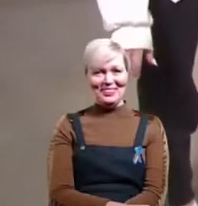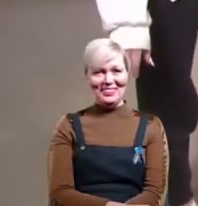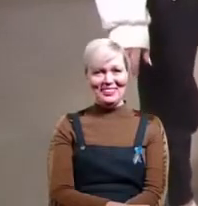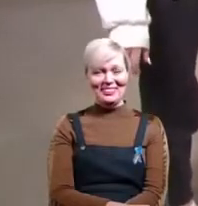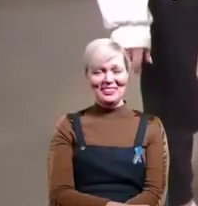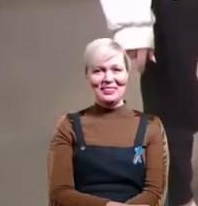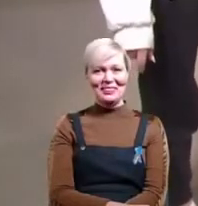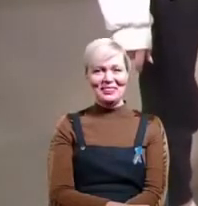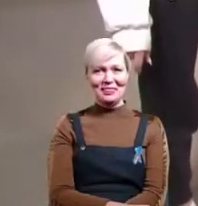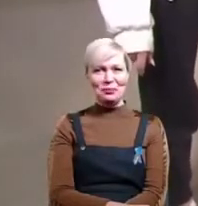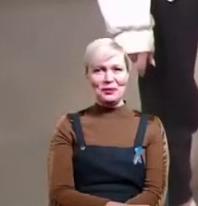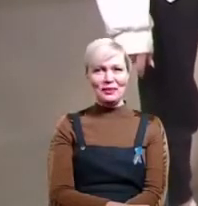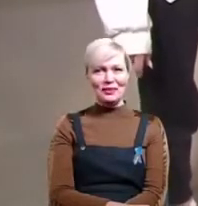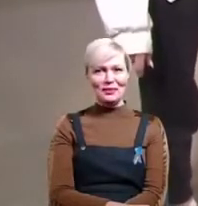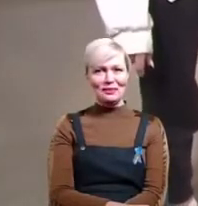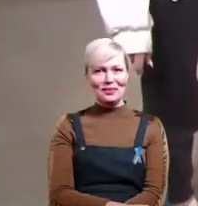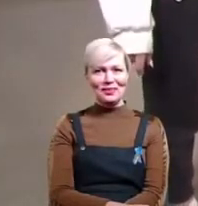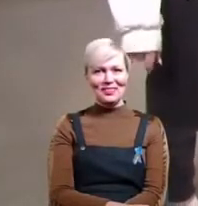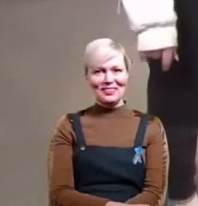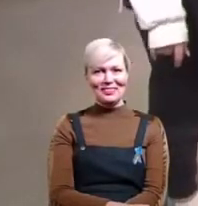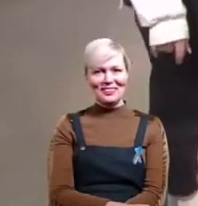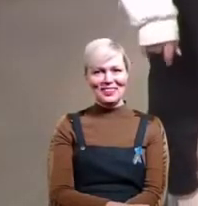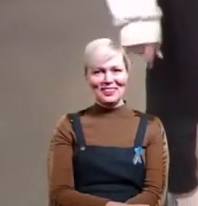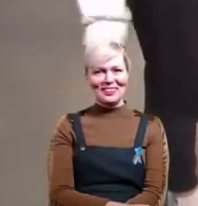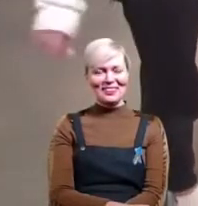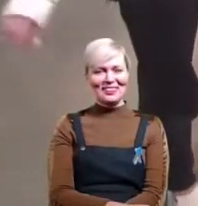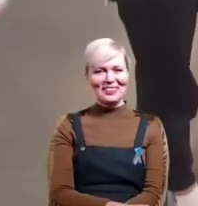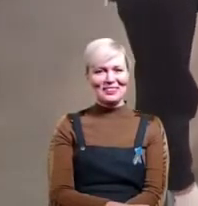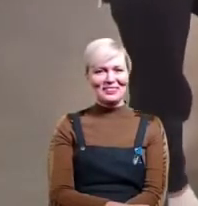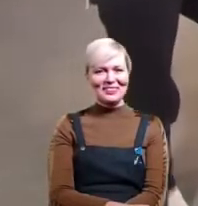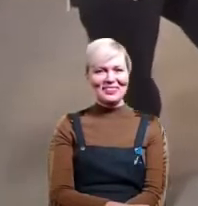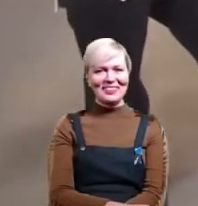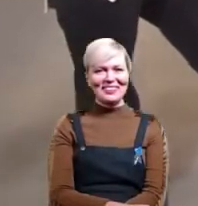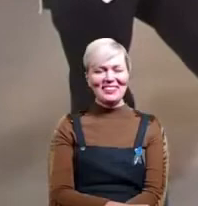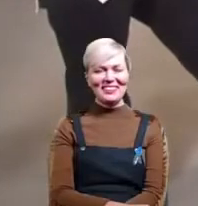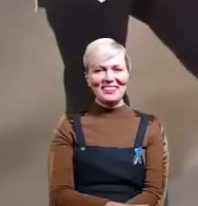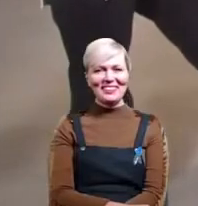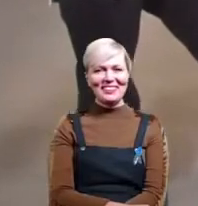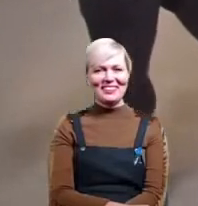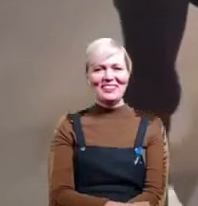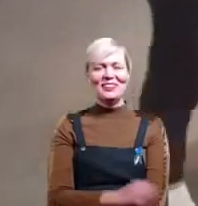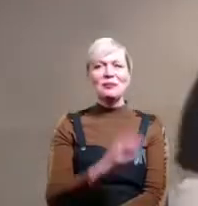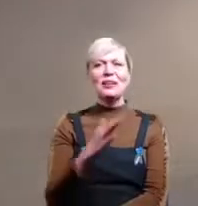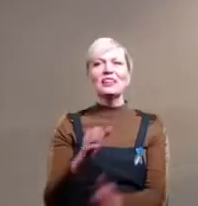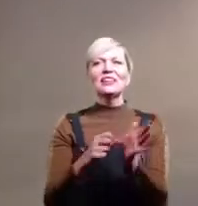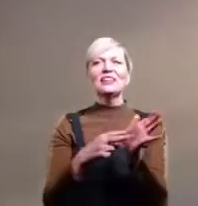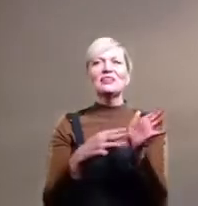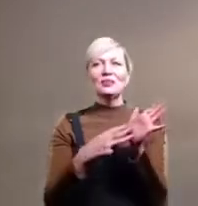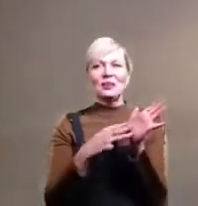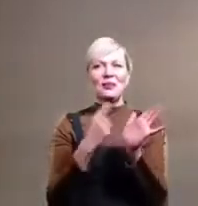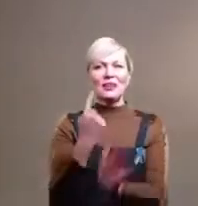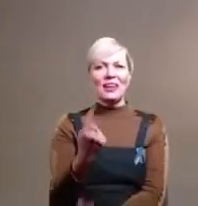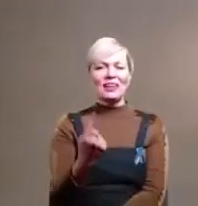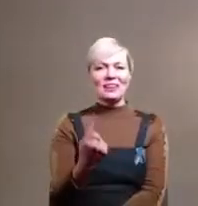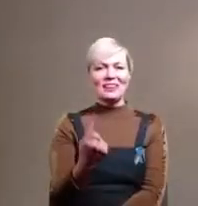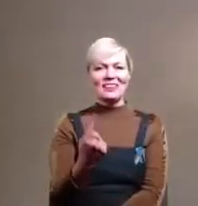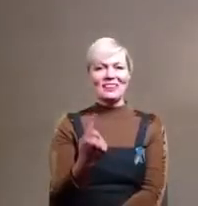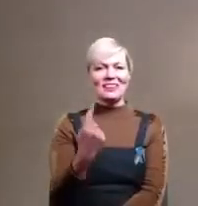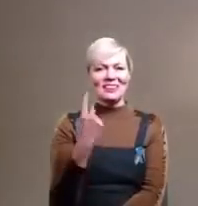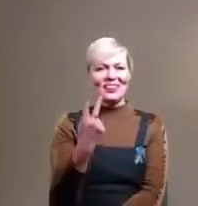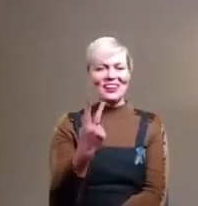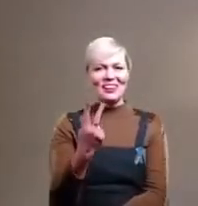Тара-тара-там. Еще разок с момента. Пять, шесть, семь, восемь. Раз,